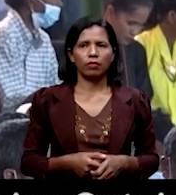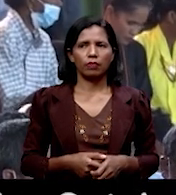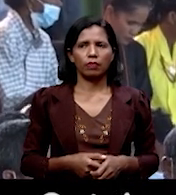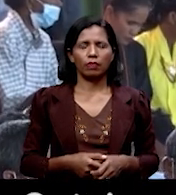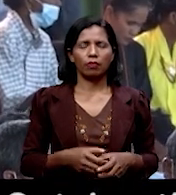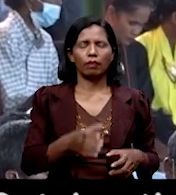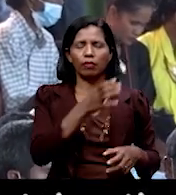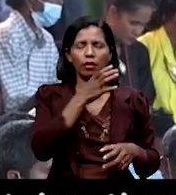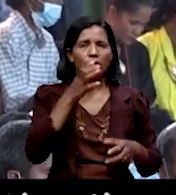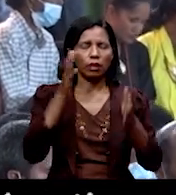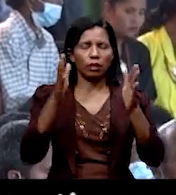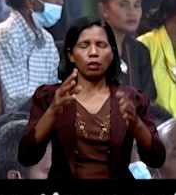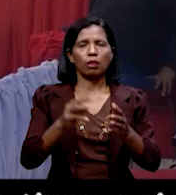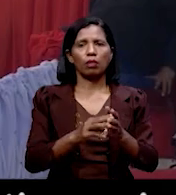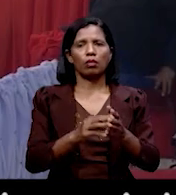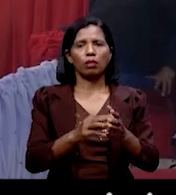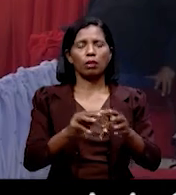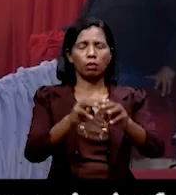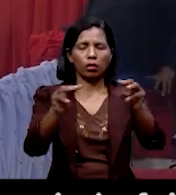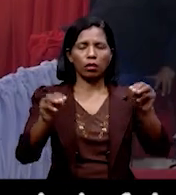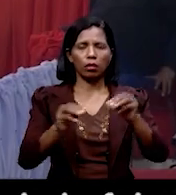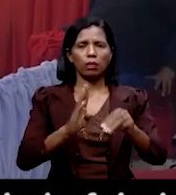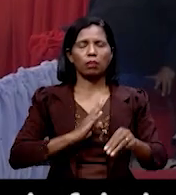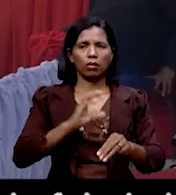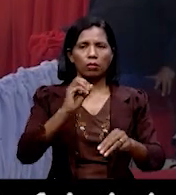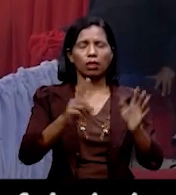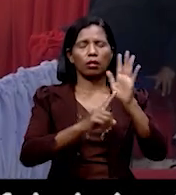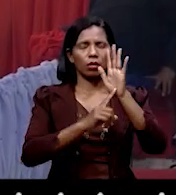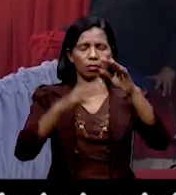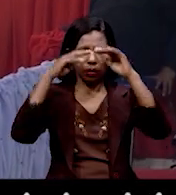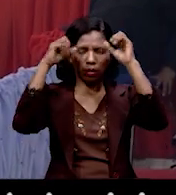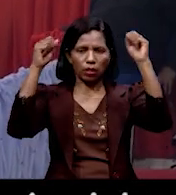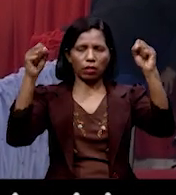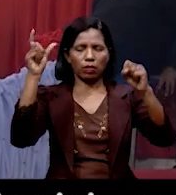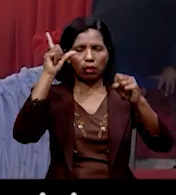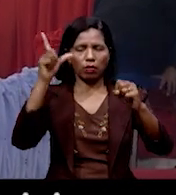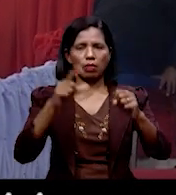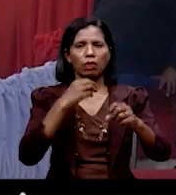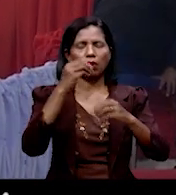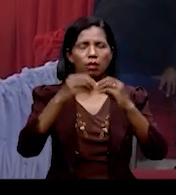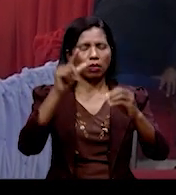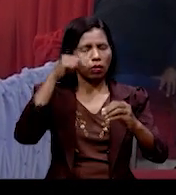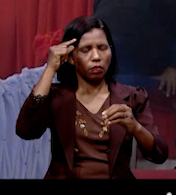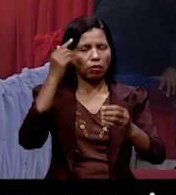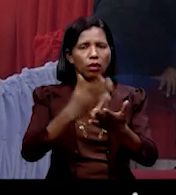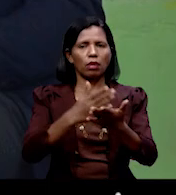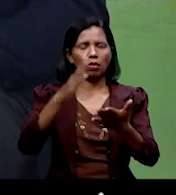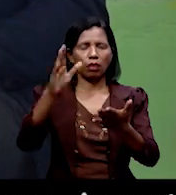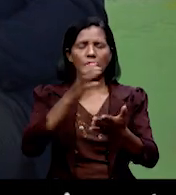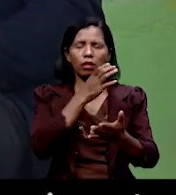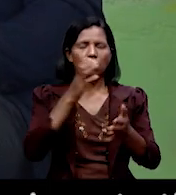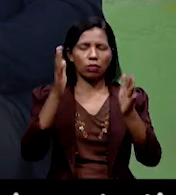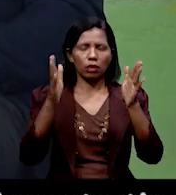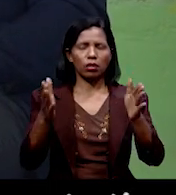Agricultor municipiu bubonaru hato kejse për President Republika, Francisco Guterres Lolo, relacion ho guvernu në be, sos agricultor sirë një hare